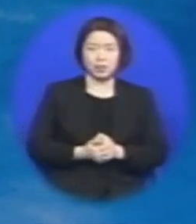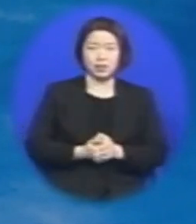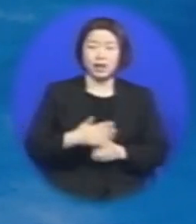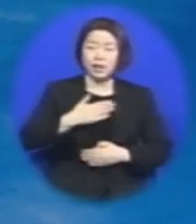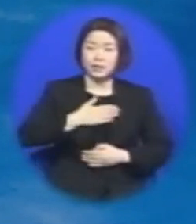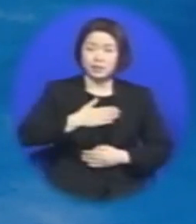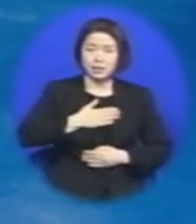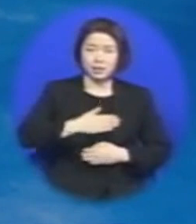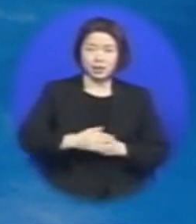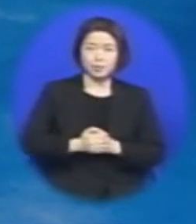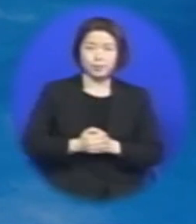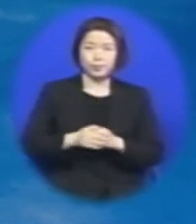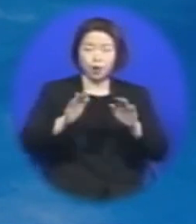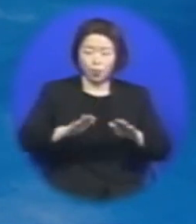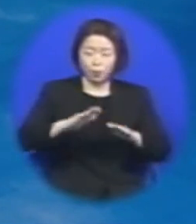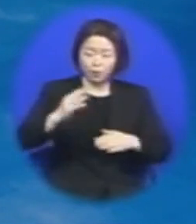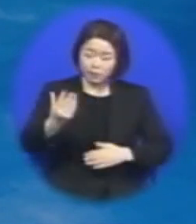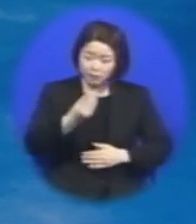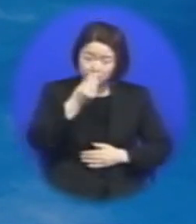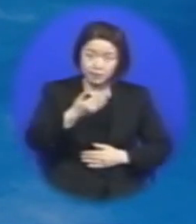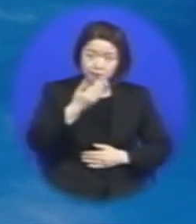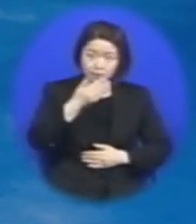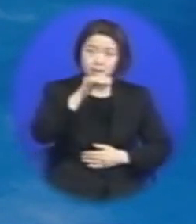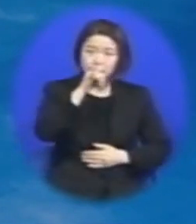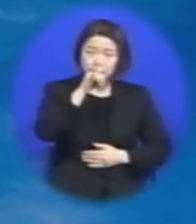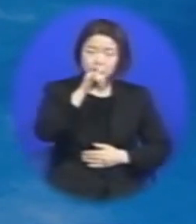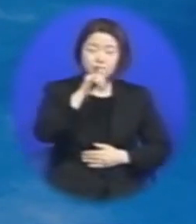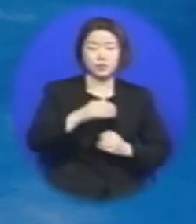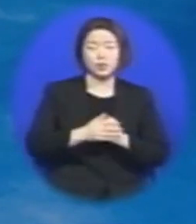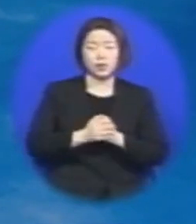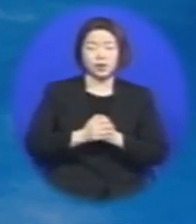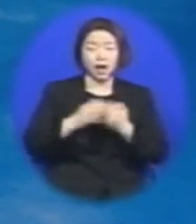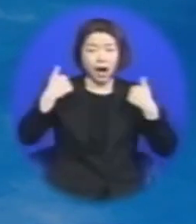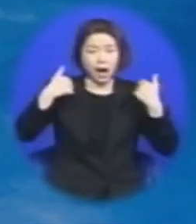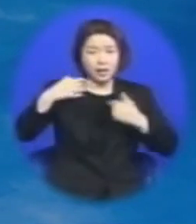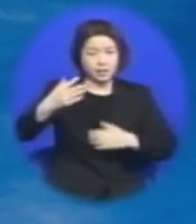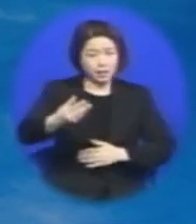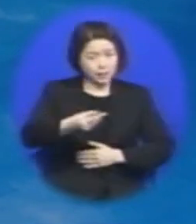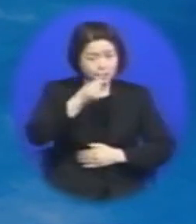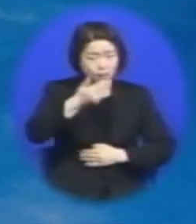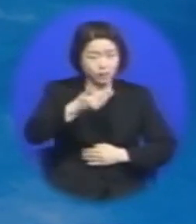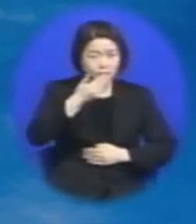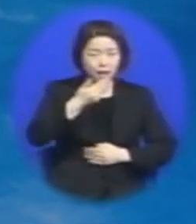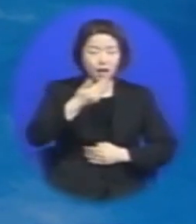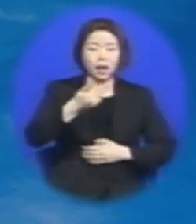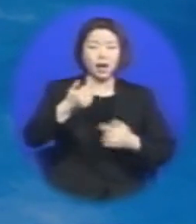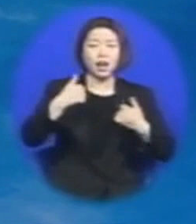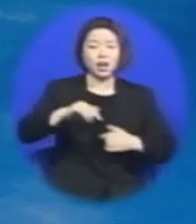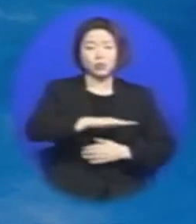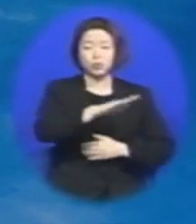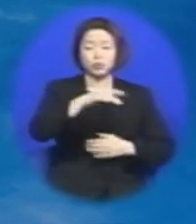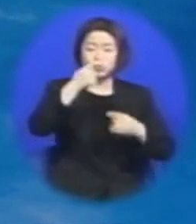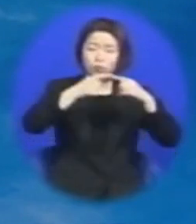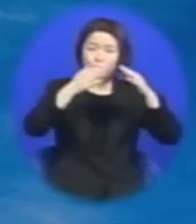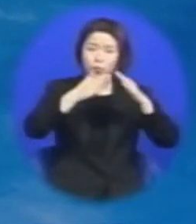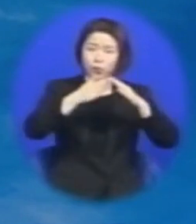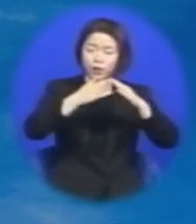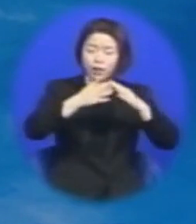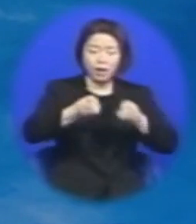제가 오늘도 성찬을 합니다만 늘 성찬식은 저에게 있어서 그냥 하나의 교회